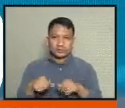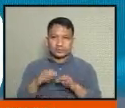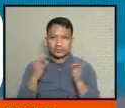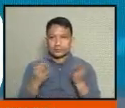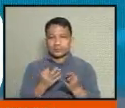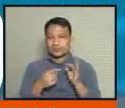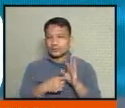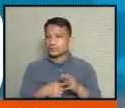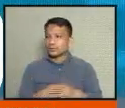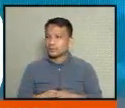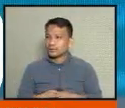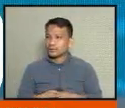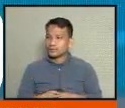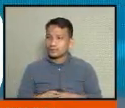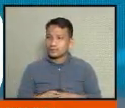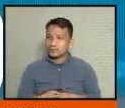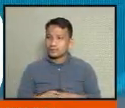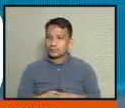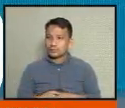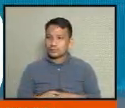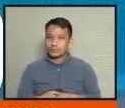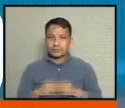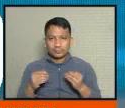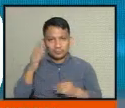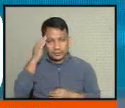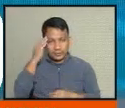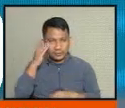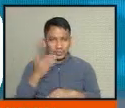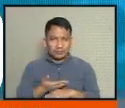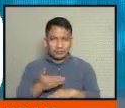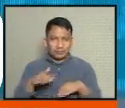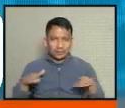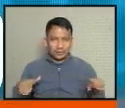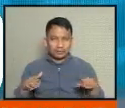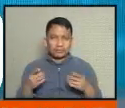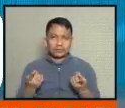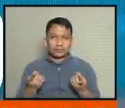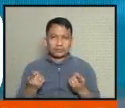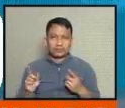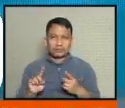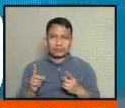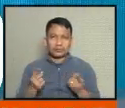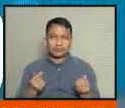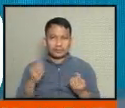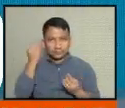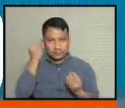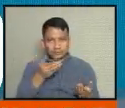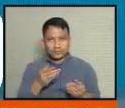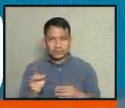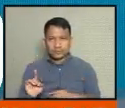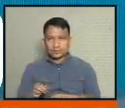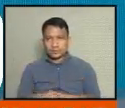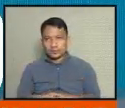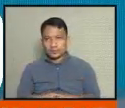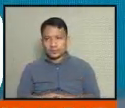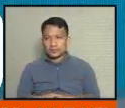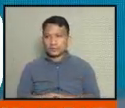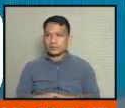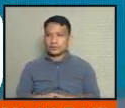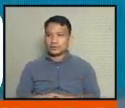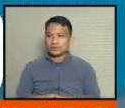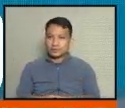Nang malaman ng mga anak mo kung ano talaga ginawa mo. Hindi yung nagtatago ka.